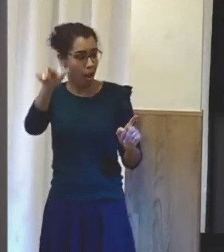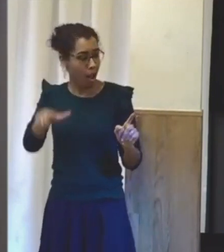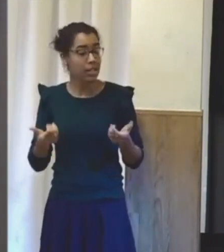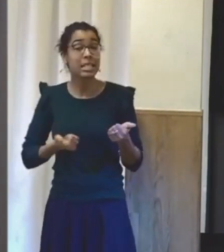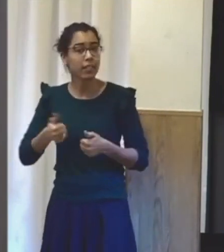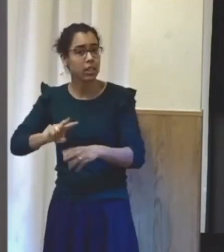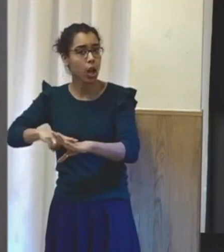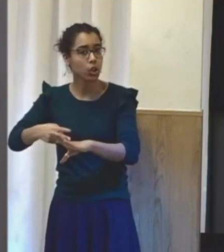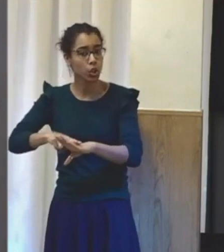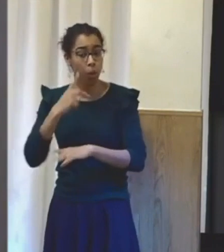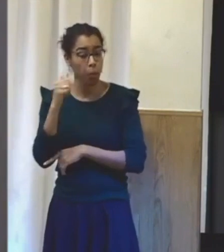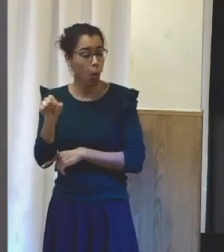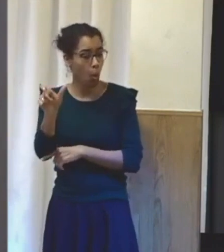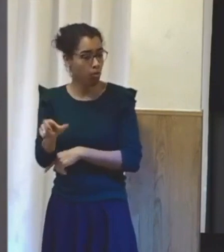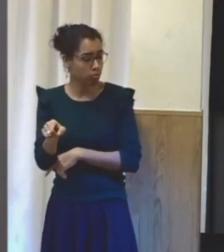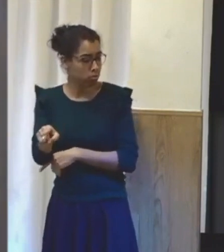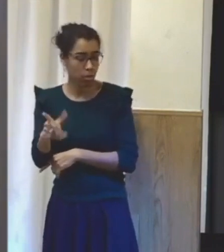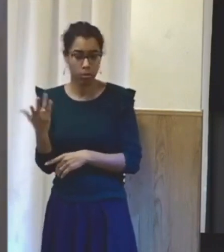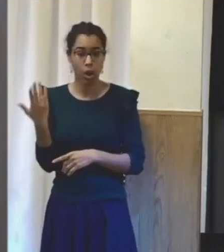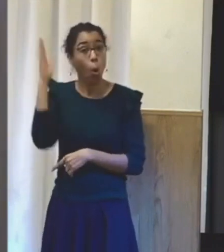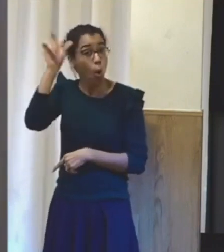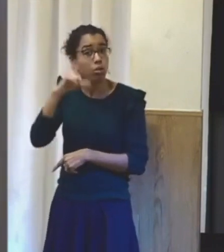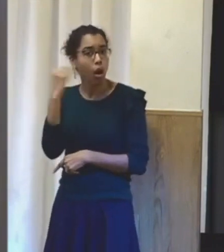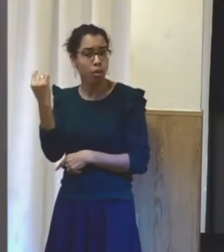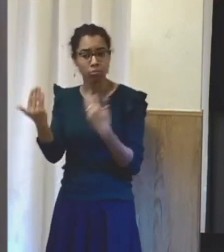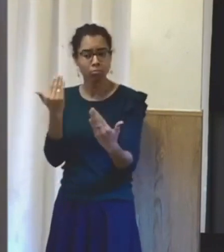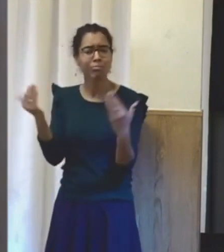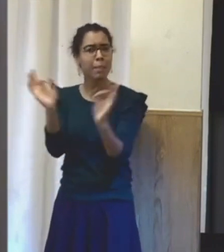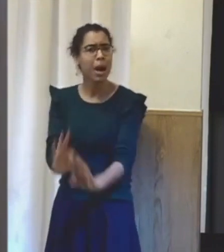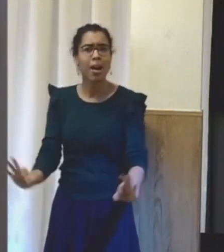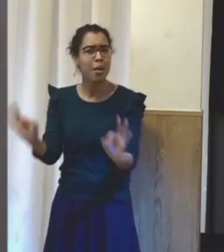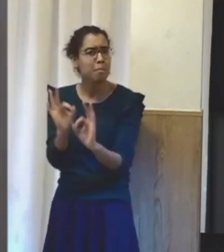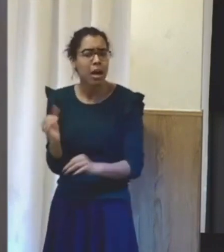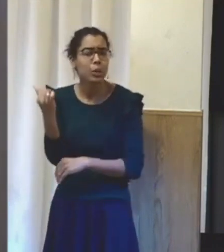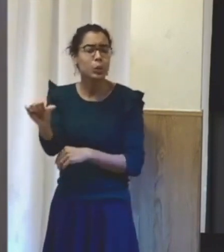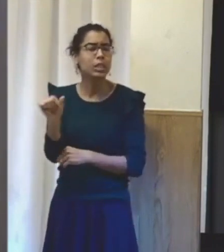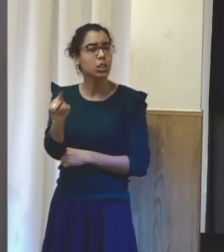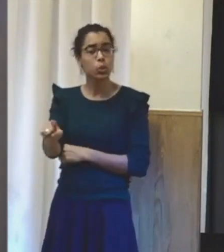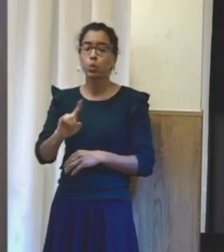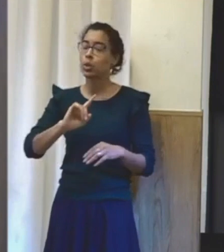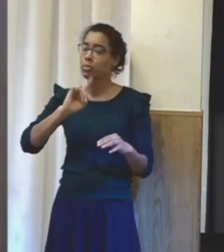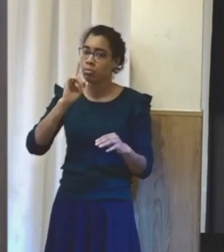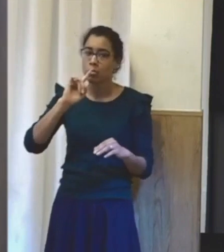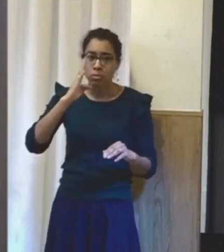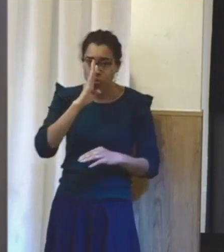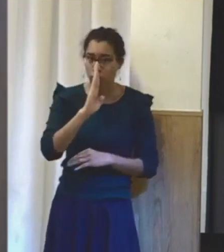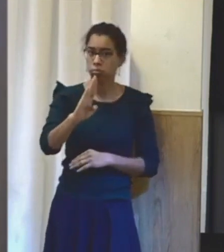serviteur Job ? Il n'y a personne comme lui sur la terre. C'est un homme intègre et